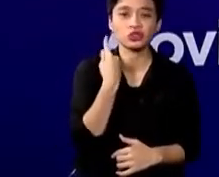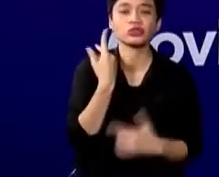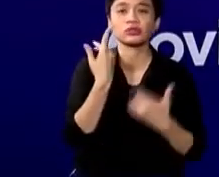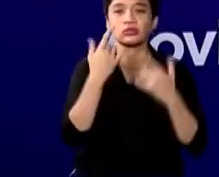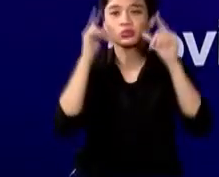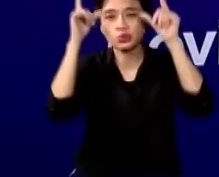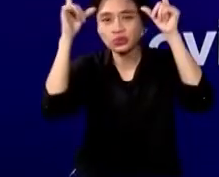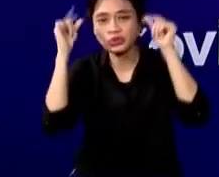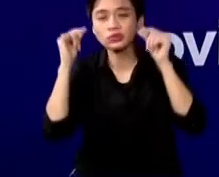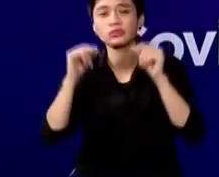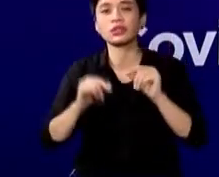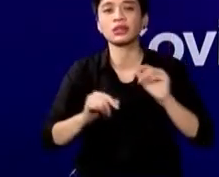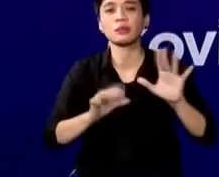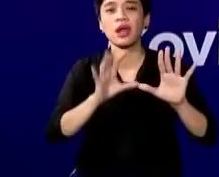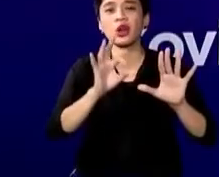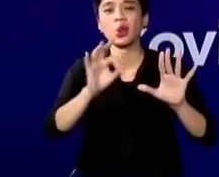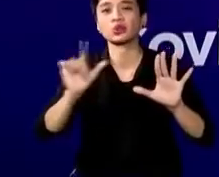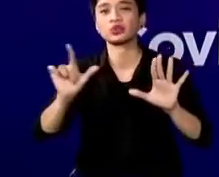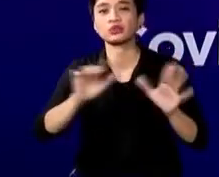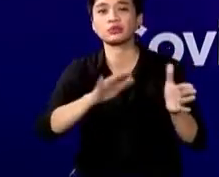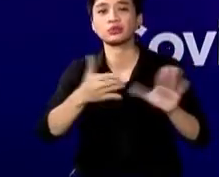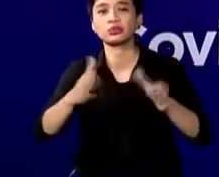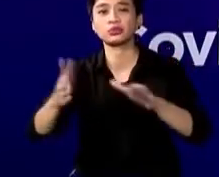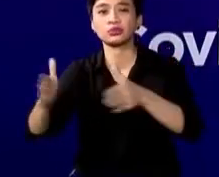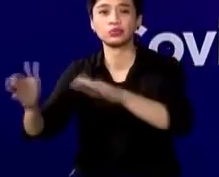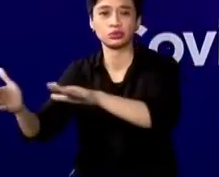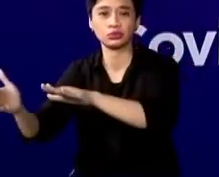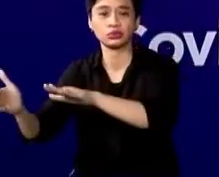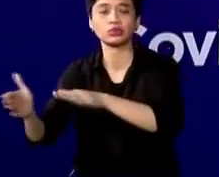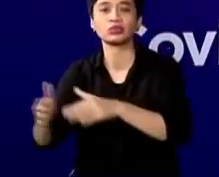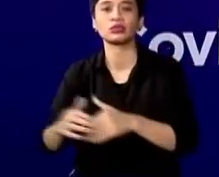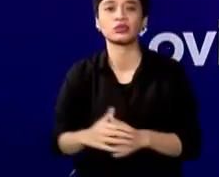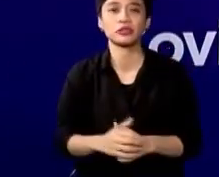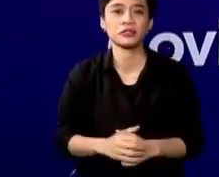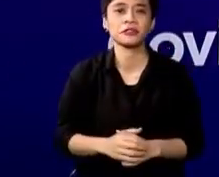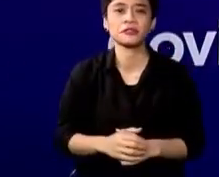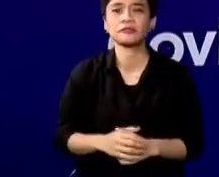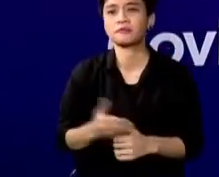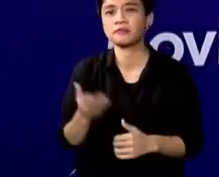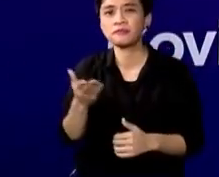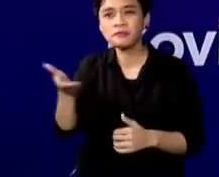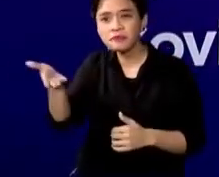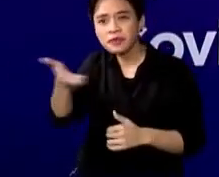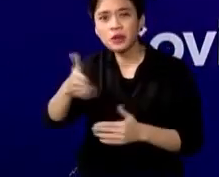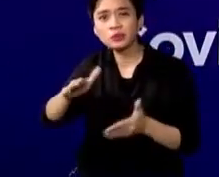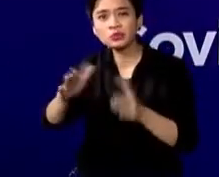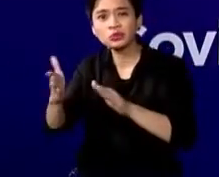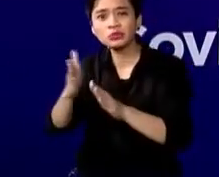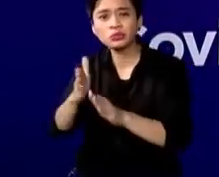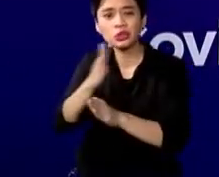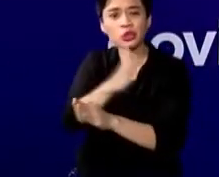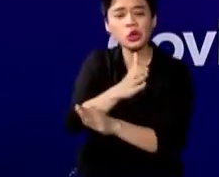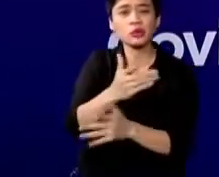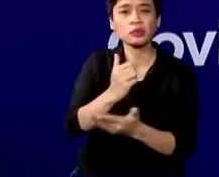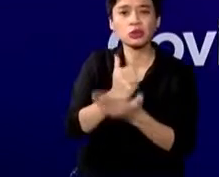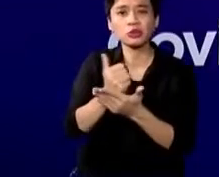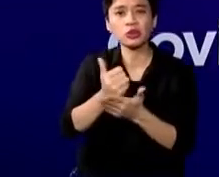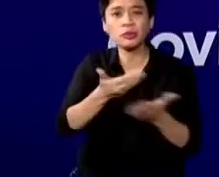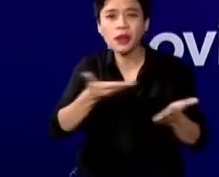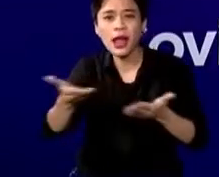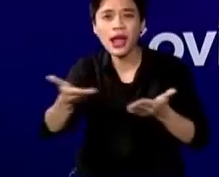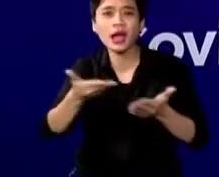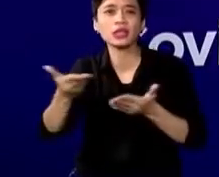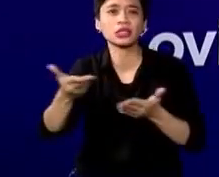gugurnya 507 tenaga medis termasuk dokter dan perawat dalam rangka ee menanggulangi secara langsung ataupun